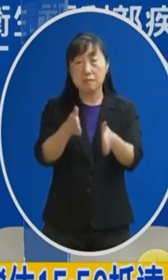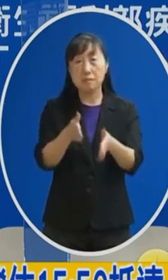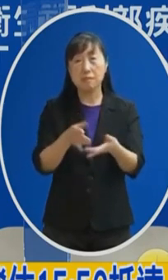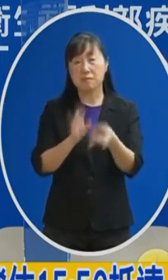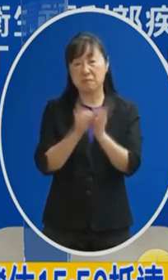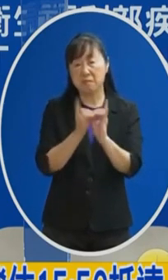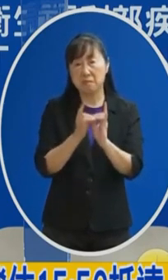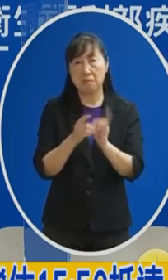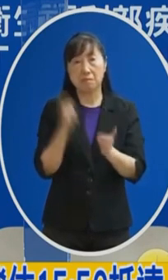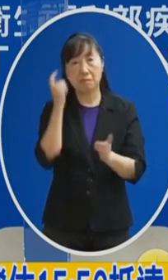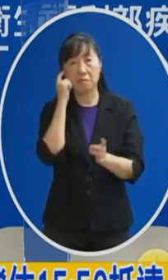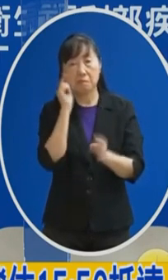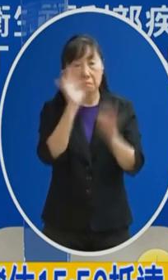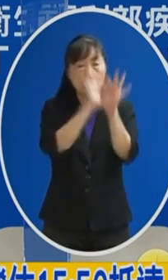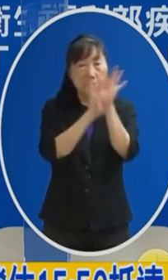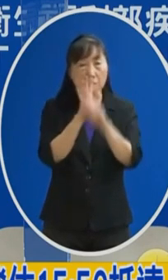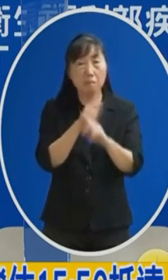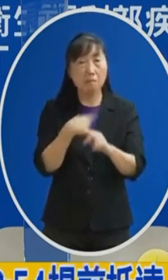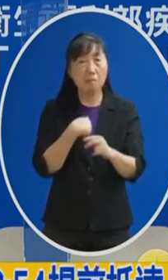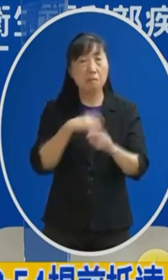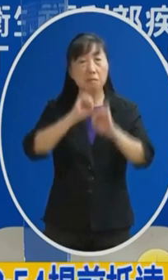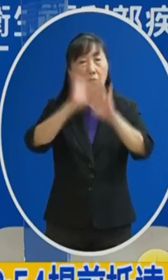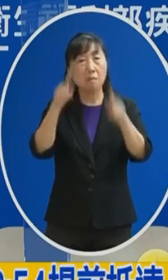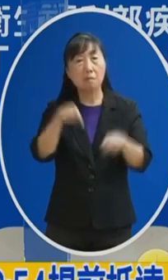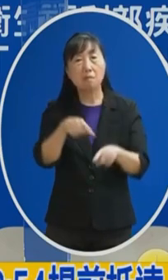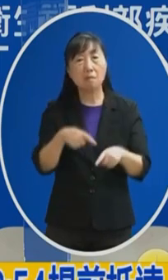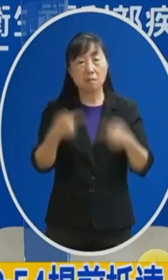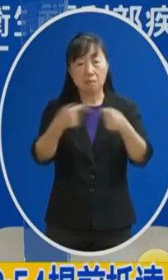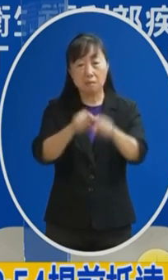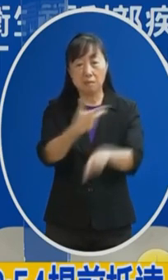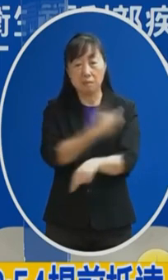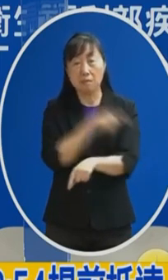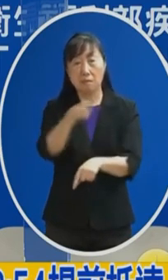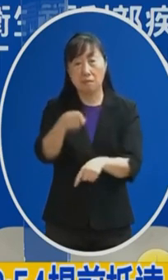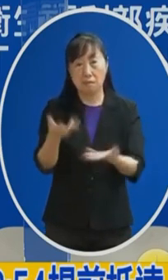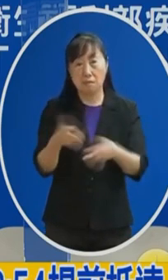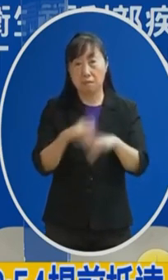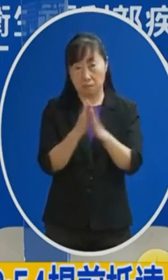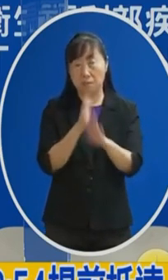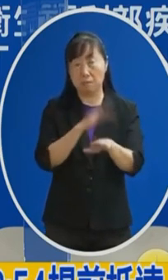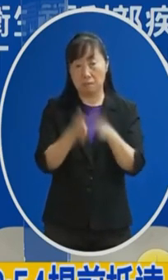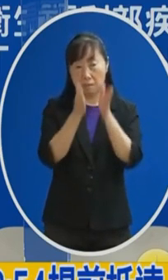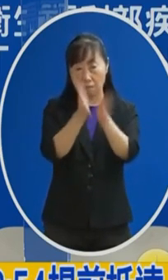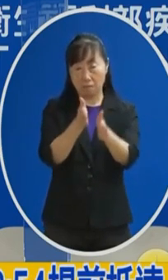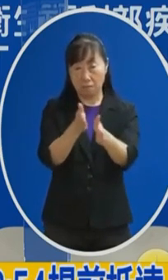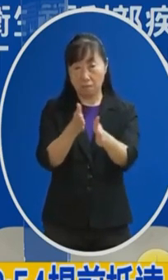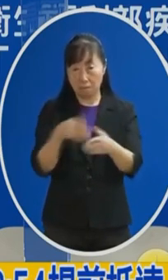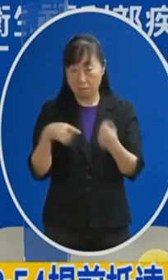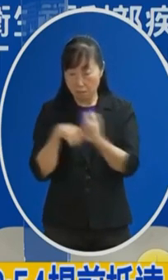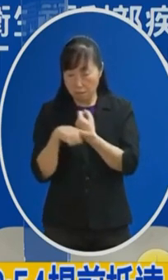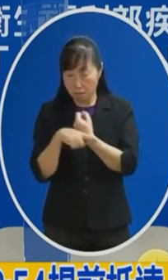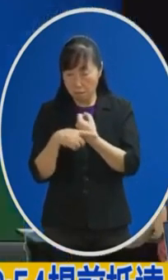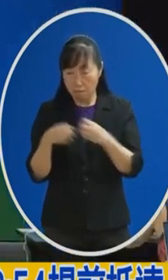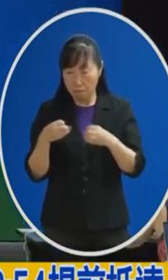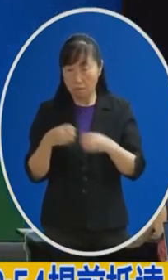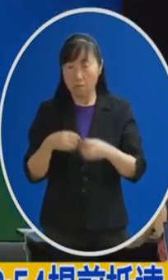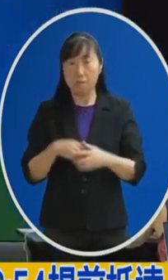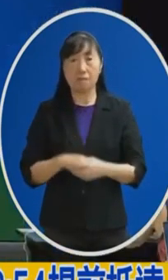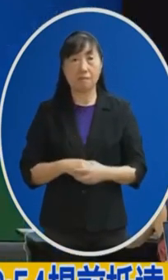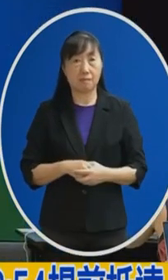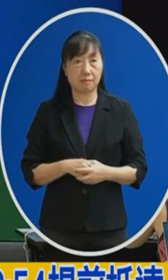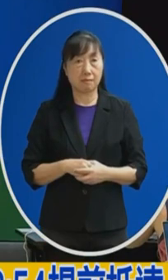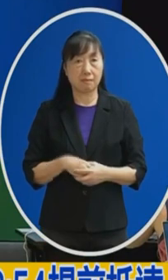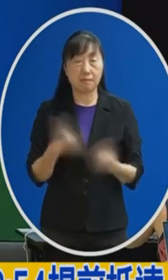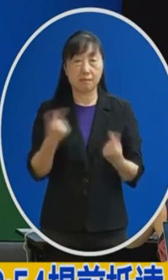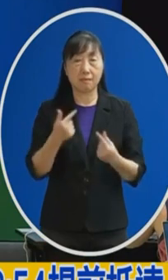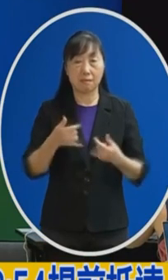意去做宣传的部分，我们也都会来做一些相关的研议。那就连通